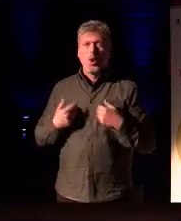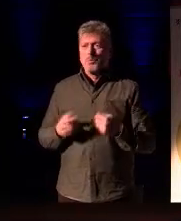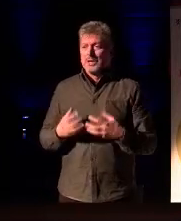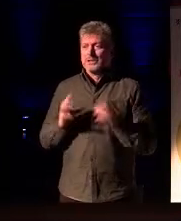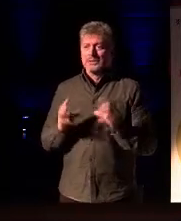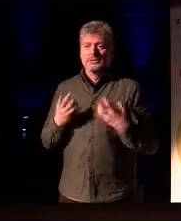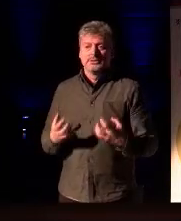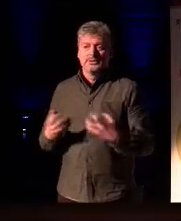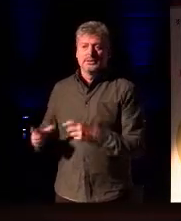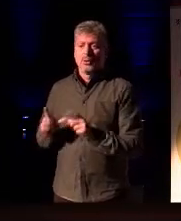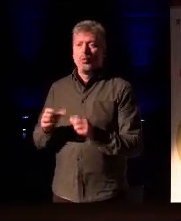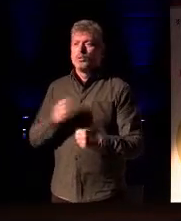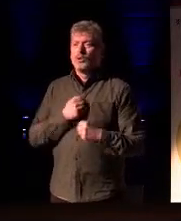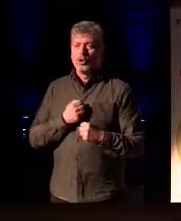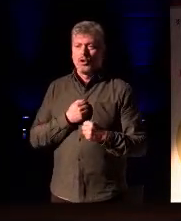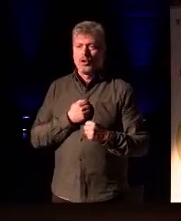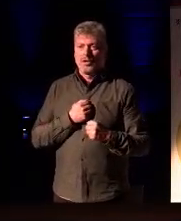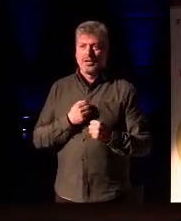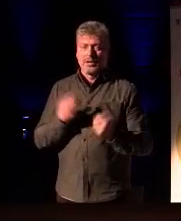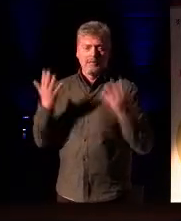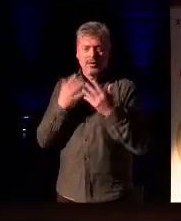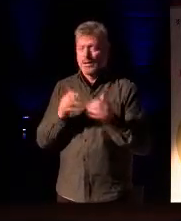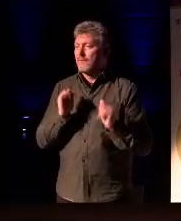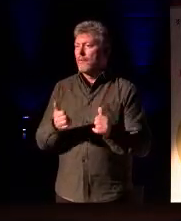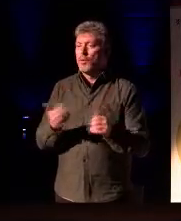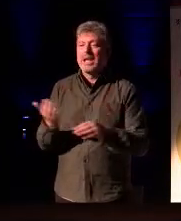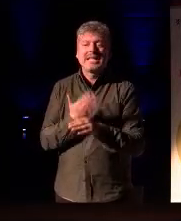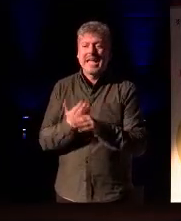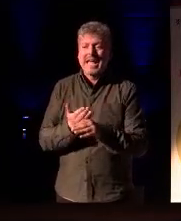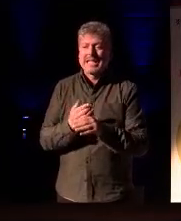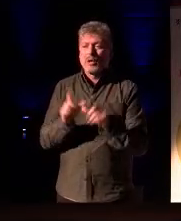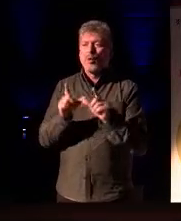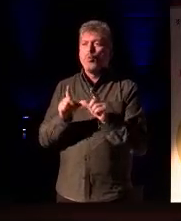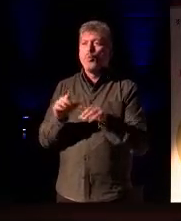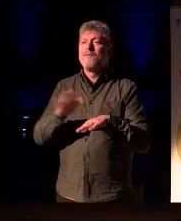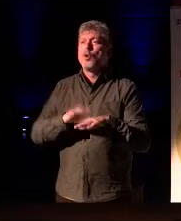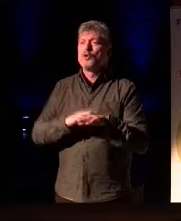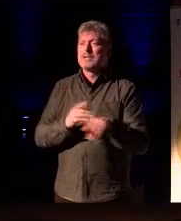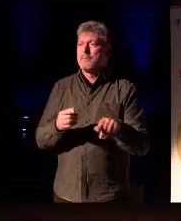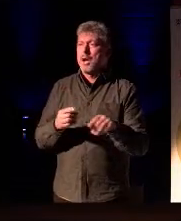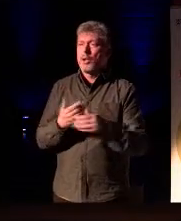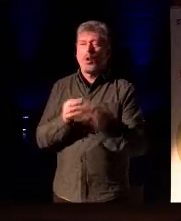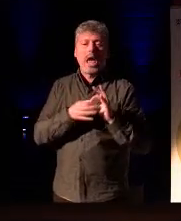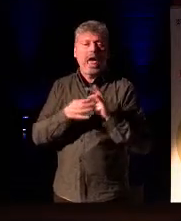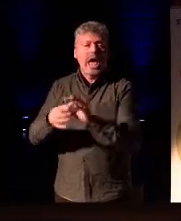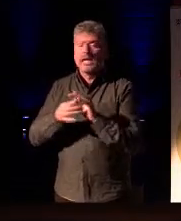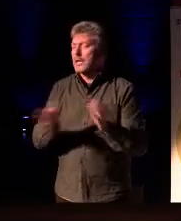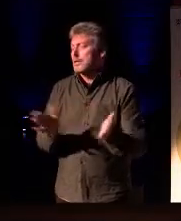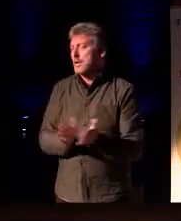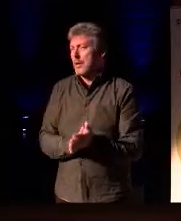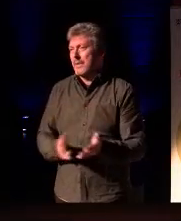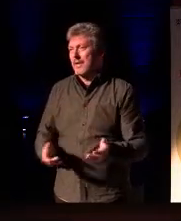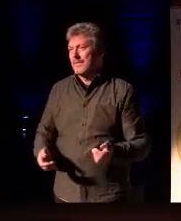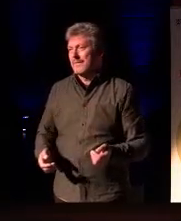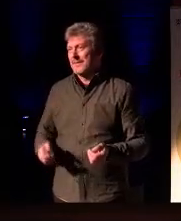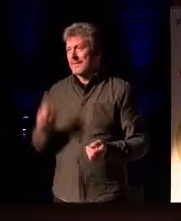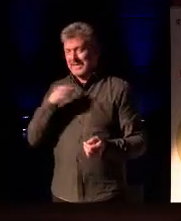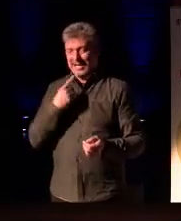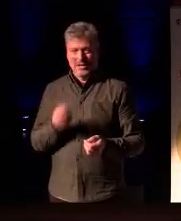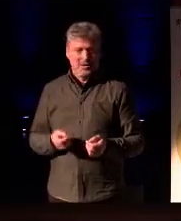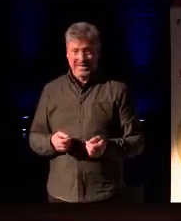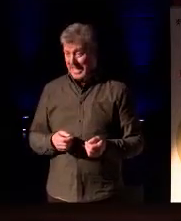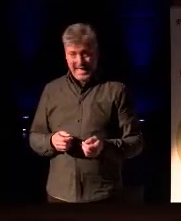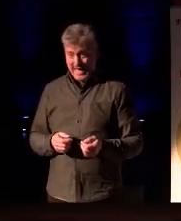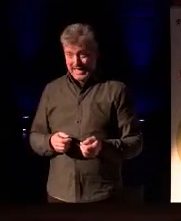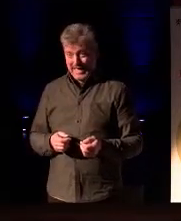er uforutsigbare og ikke henger sammen. Og så har jeg lyst til å si at dette er jo ikke det store bildet. Jeg hører noen